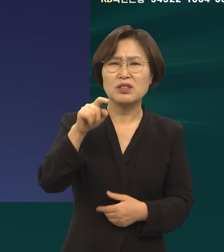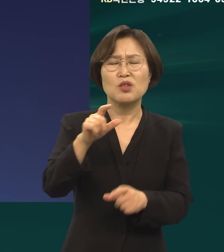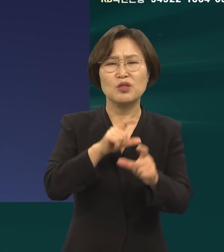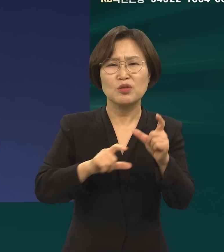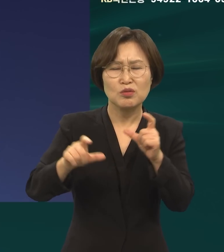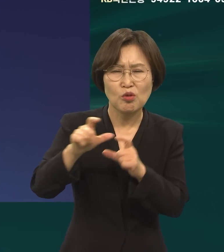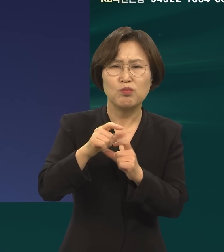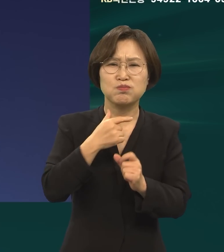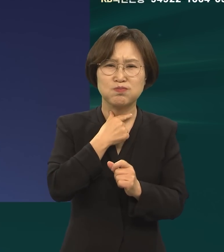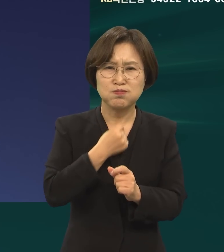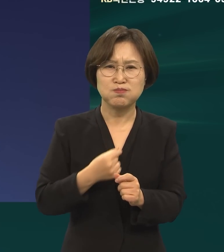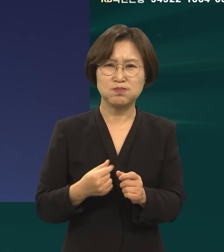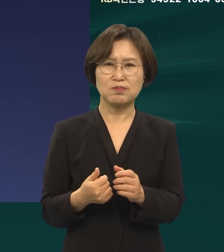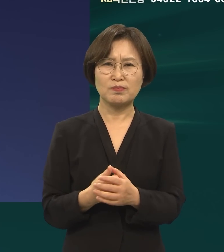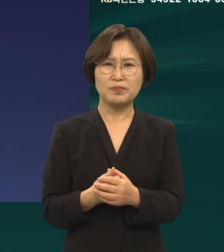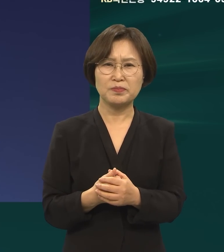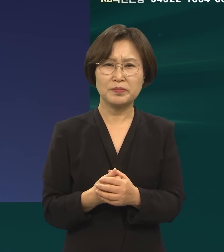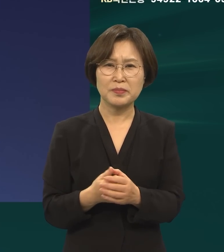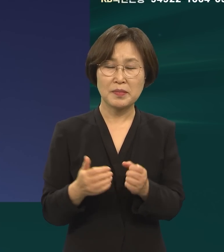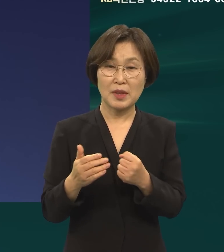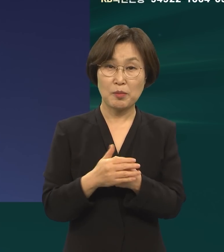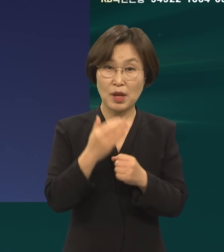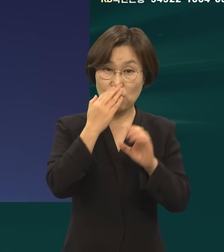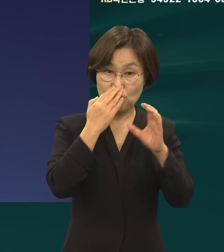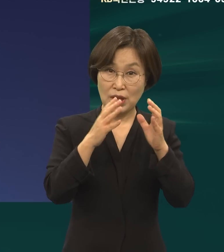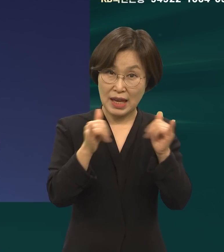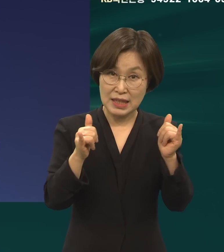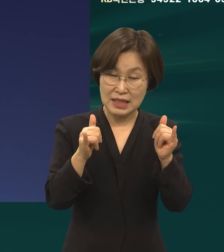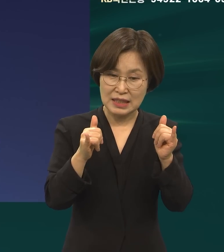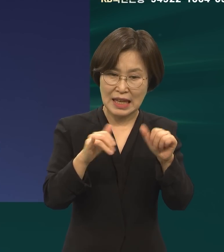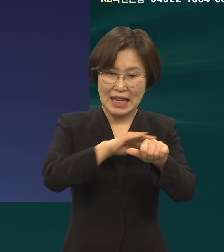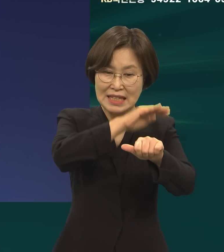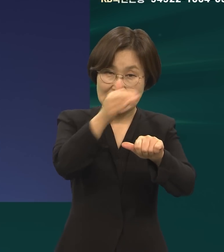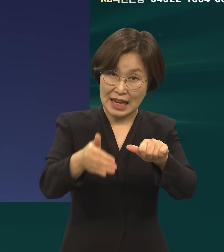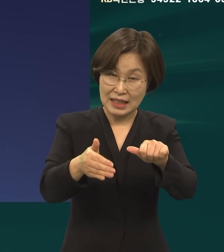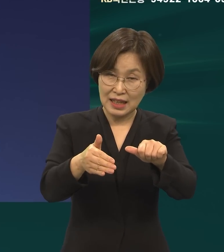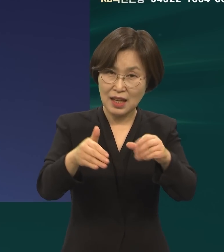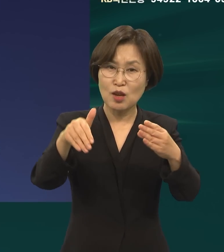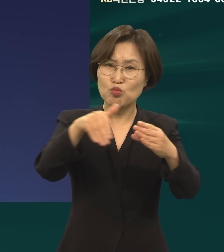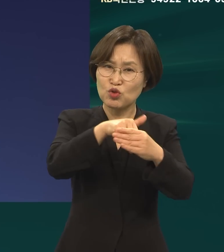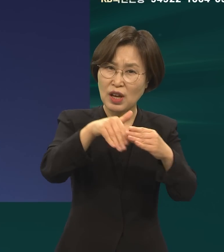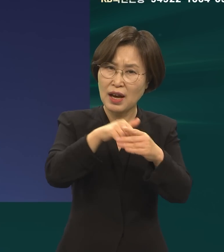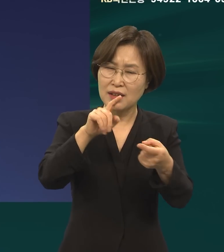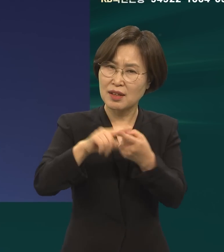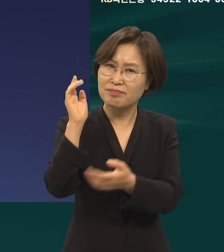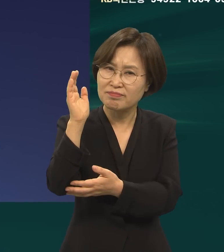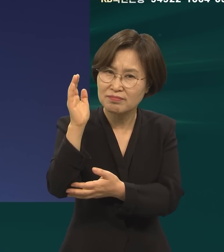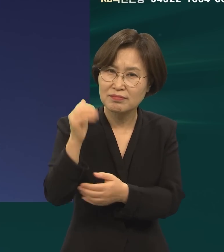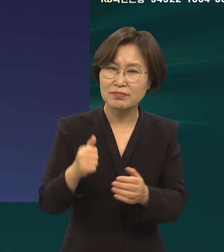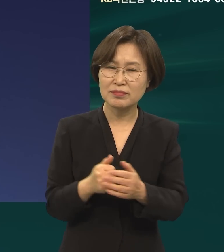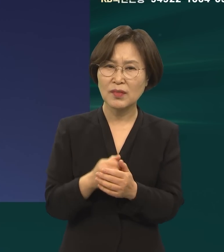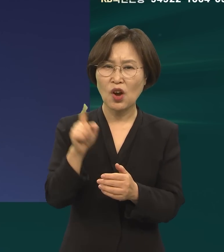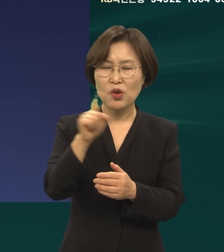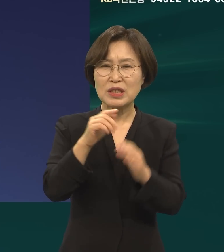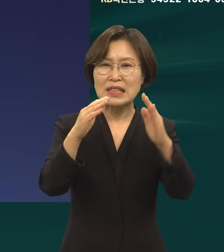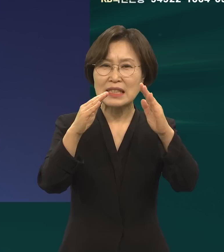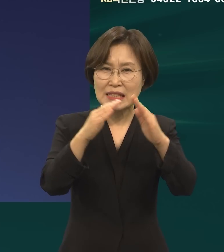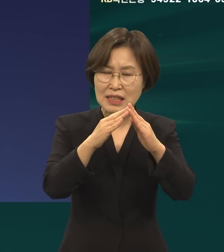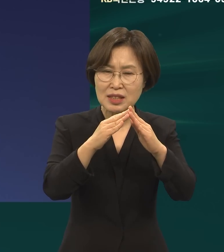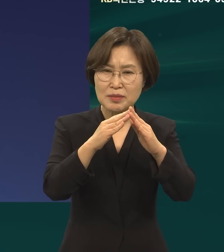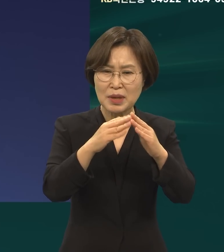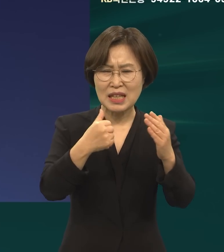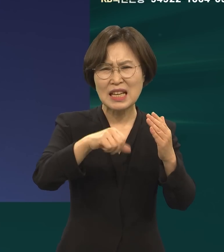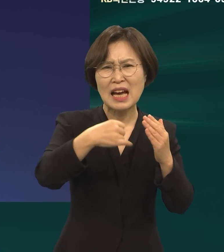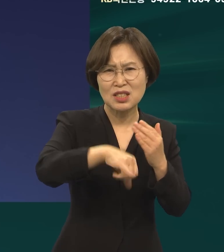싶다. 그러면서 유대인들의 장례 문화를 얘기합니다. 어떤 집에 자녀가 세상을 떠날